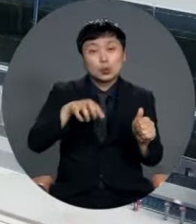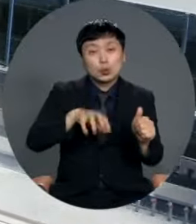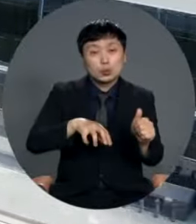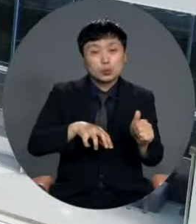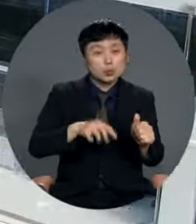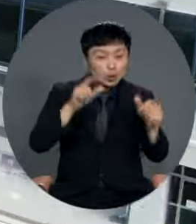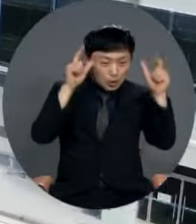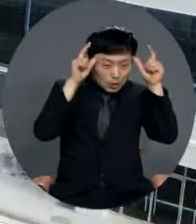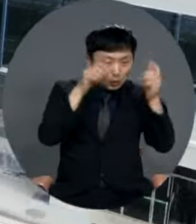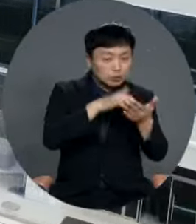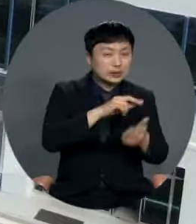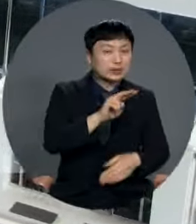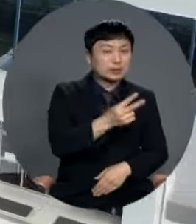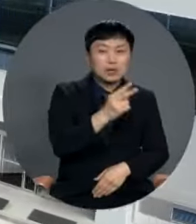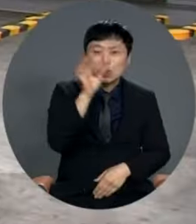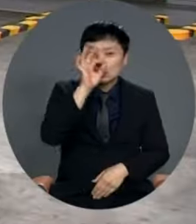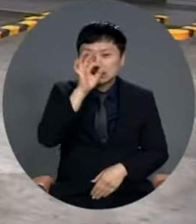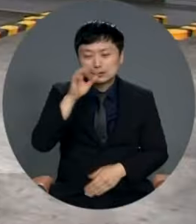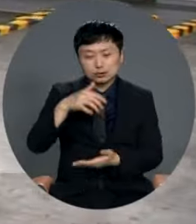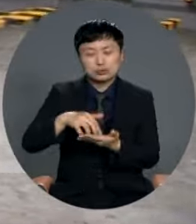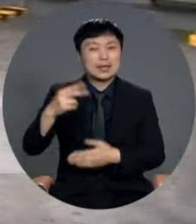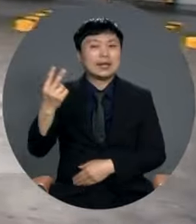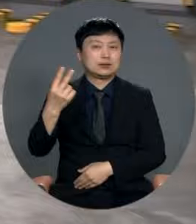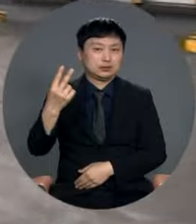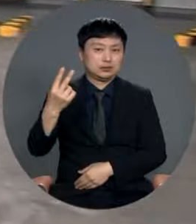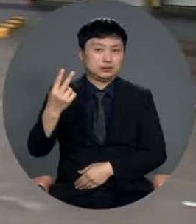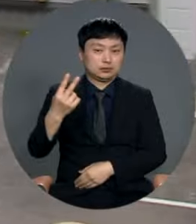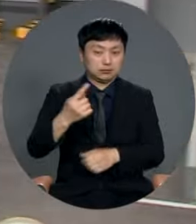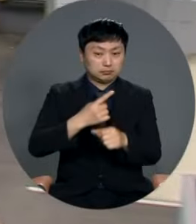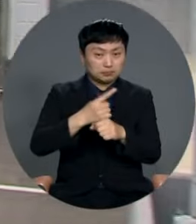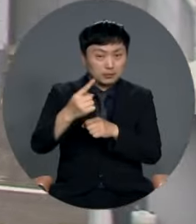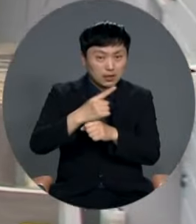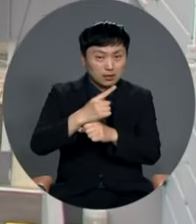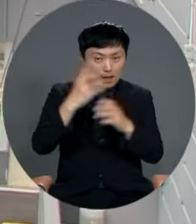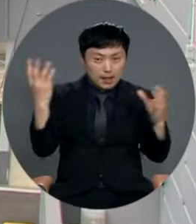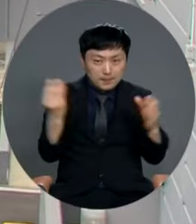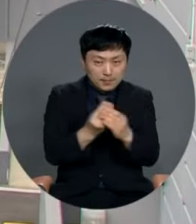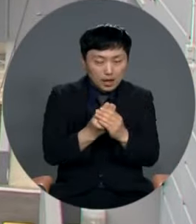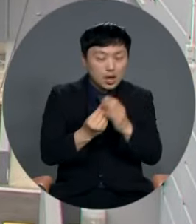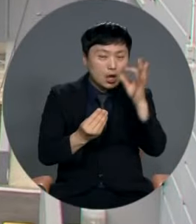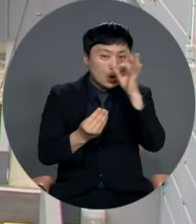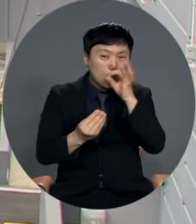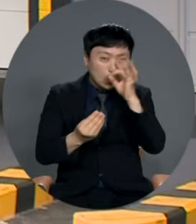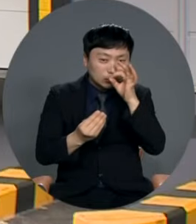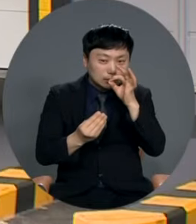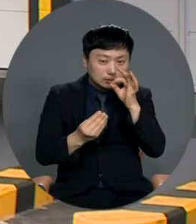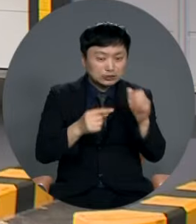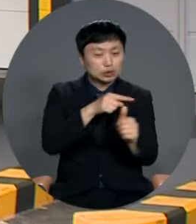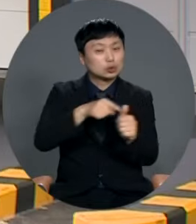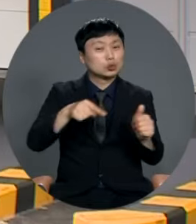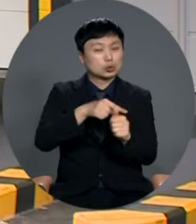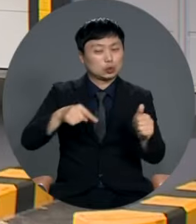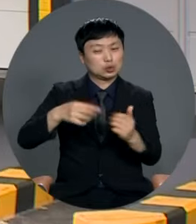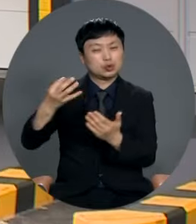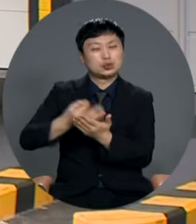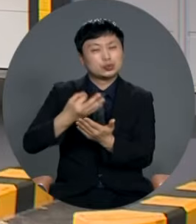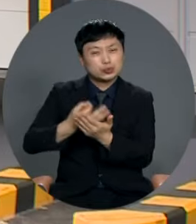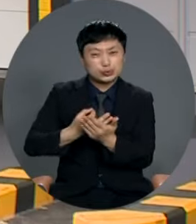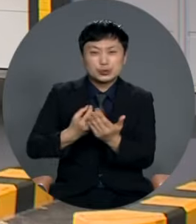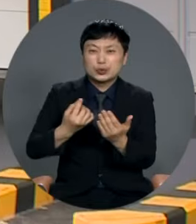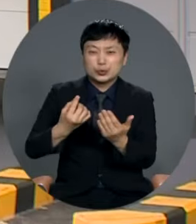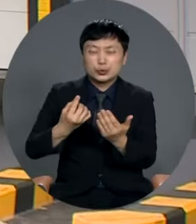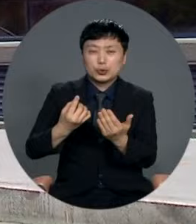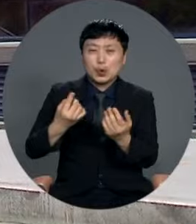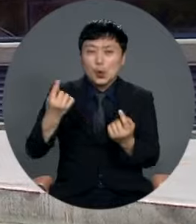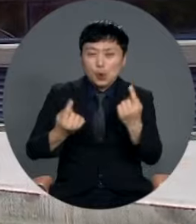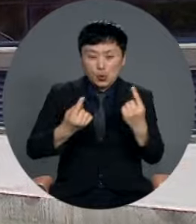소 200마리와 돼지 2000마리 정도. 내년 연말 완공될 모돈 도축장이 수익에 대한 불안감을 극복하고